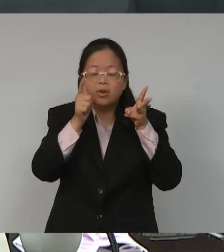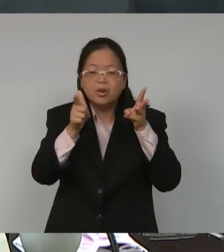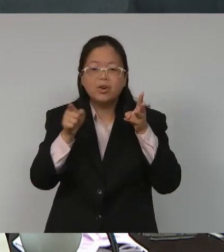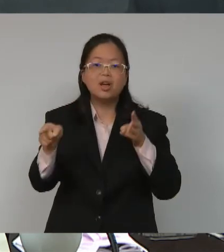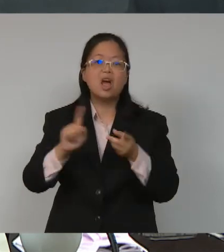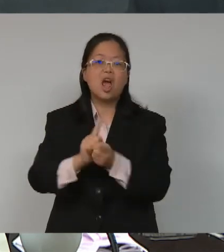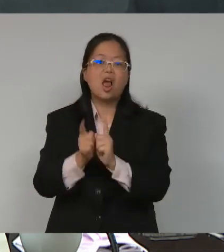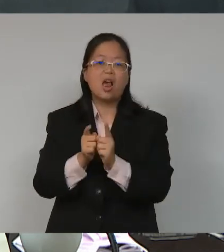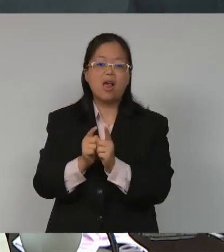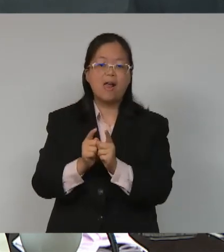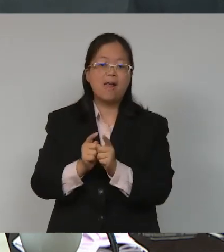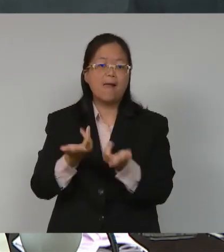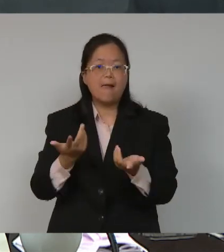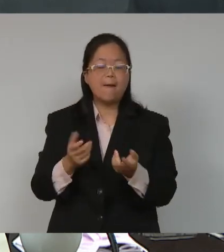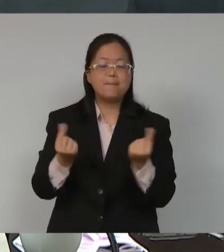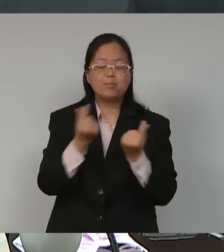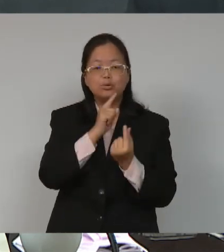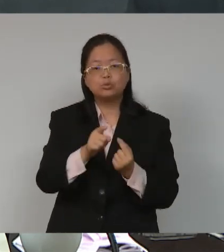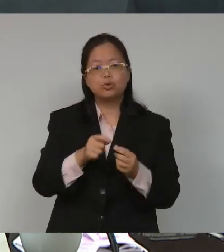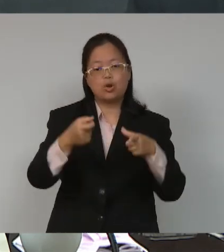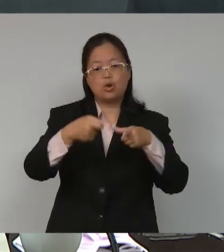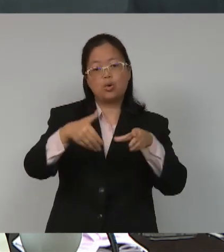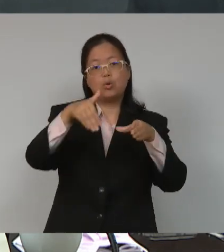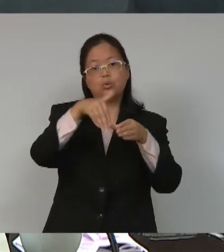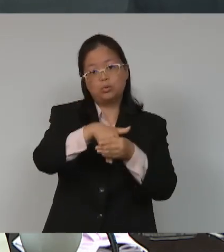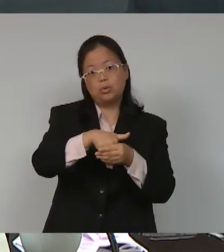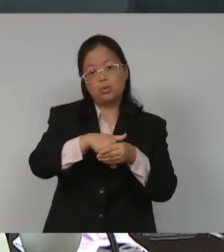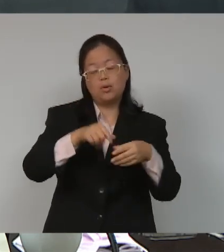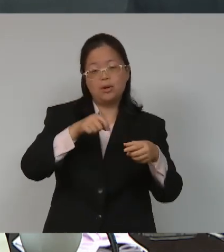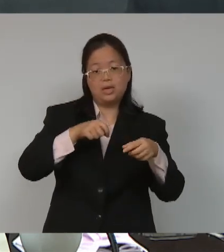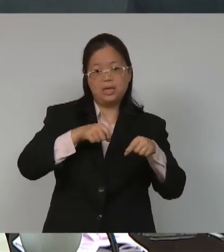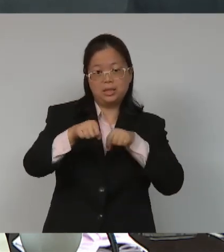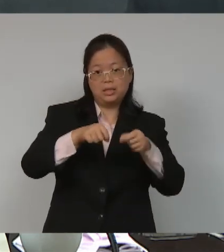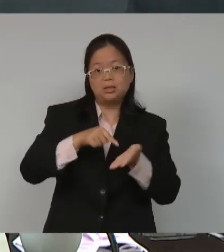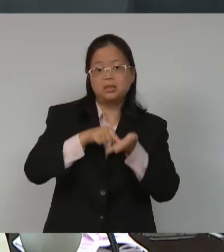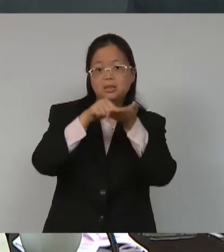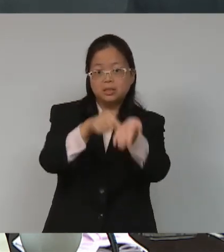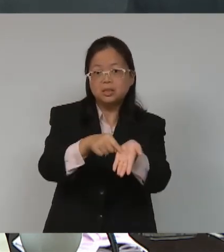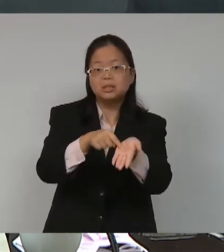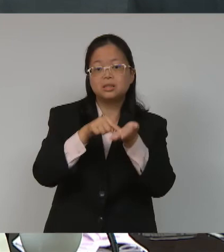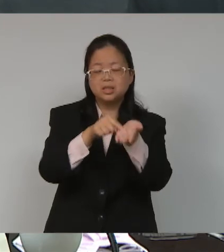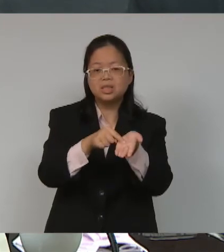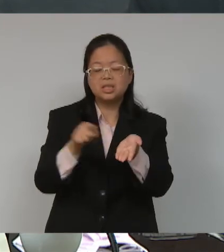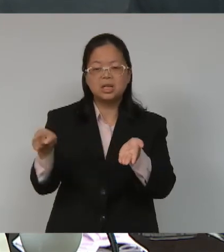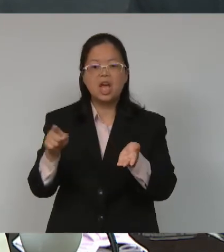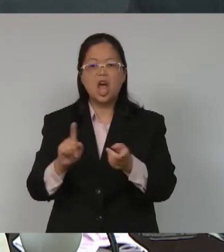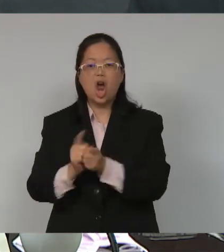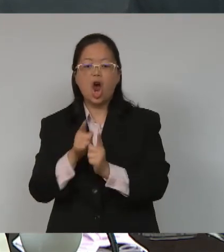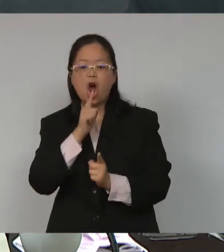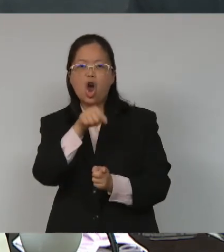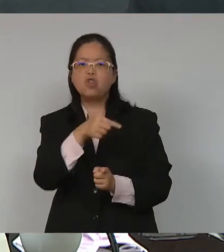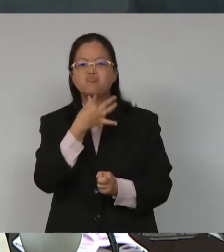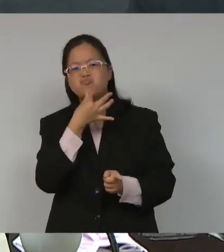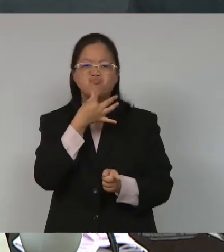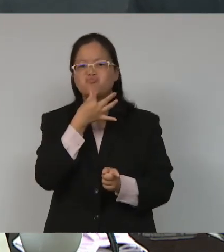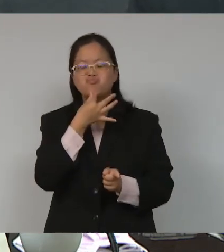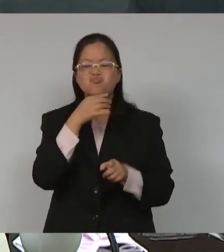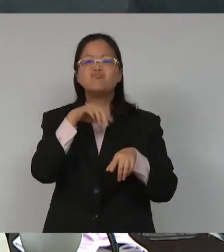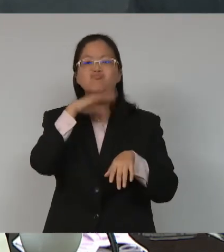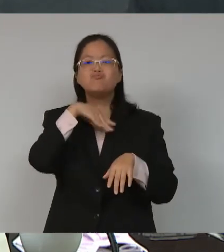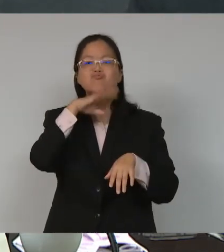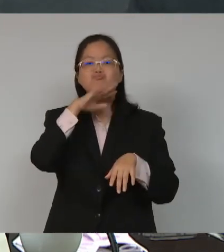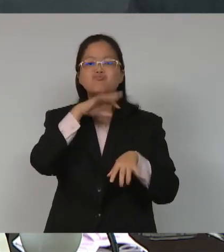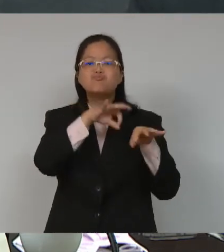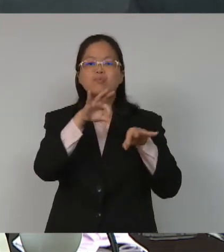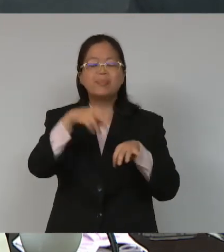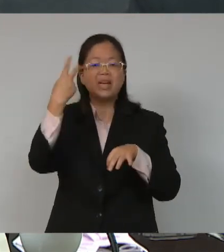把毫无疑义的公投提案呢，硬说是有疑义，所以要举办听证会，可能听证会它一